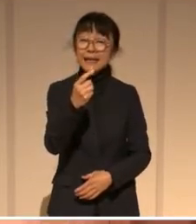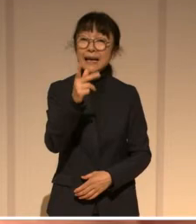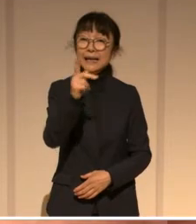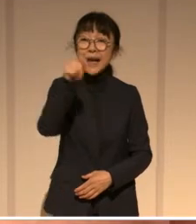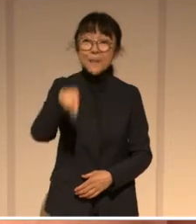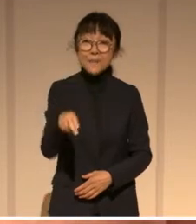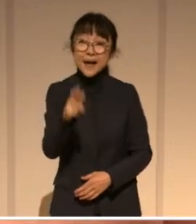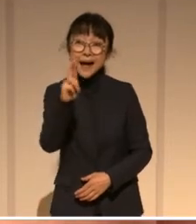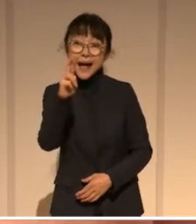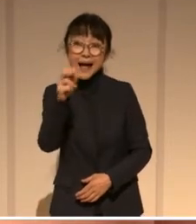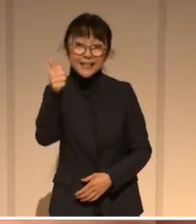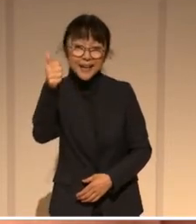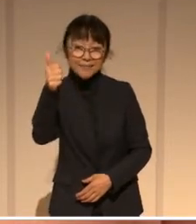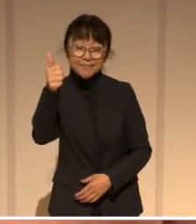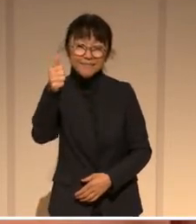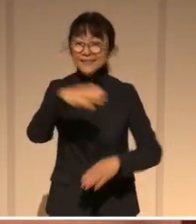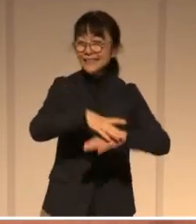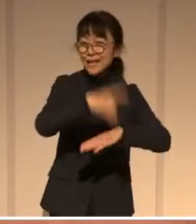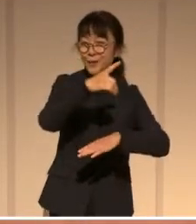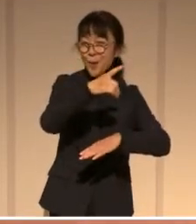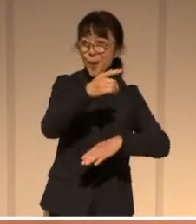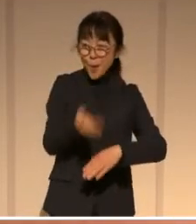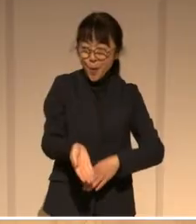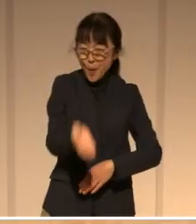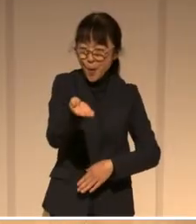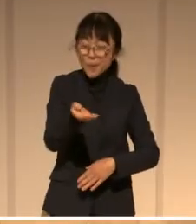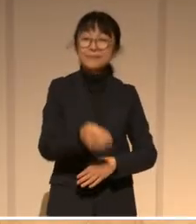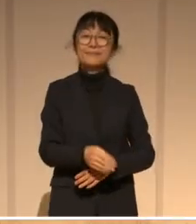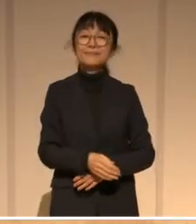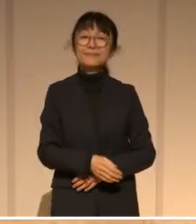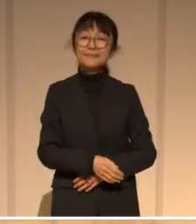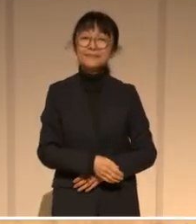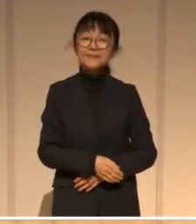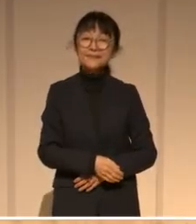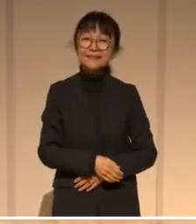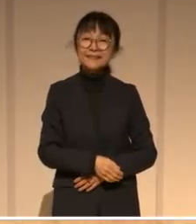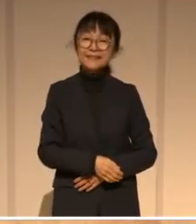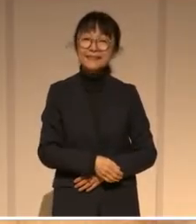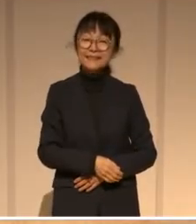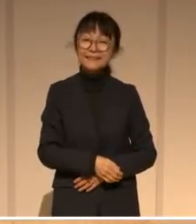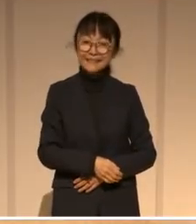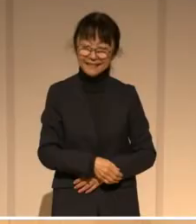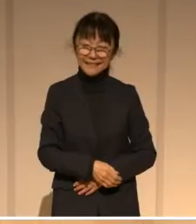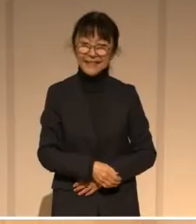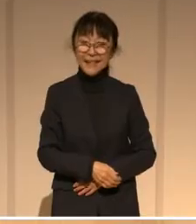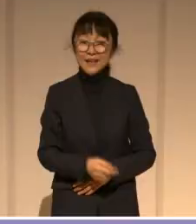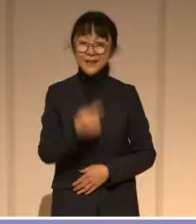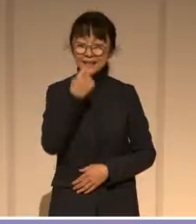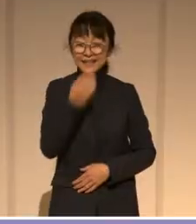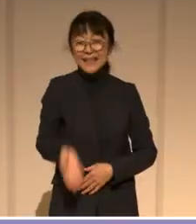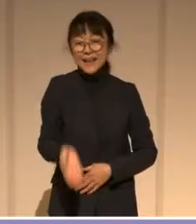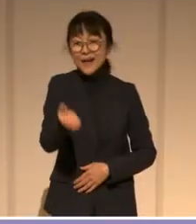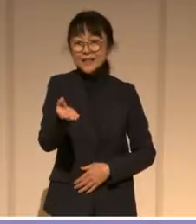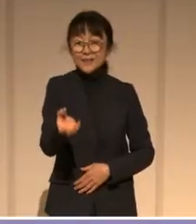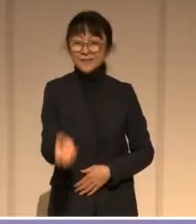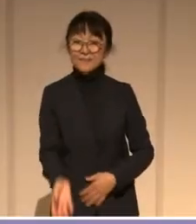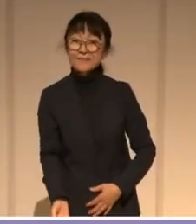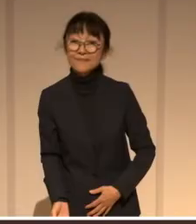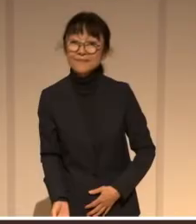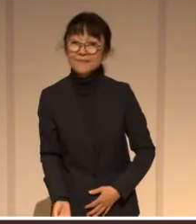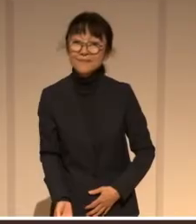神原さんねーではもうご自身の ibj投げマサイどうぞお願いし